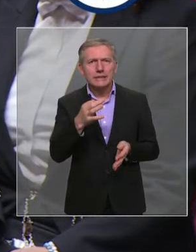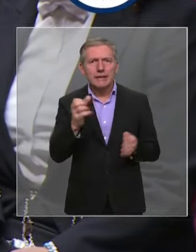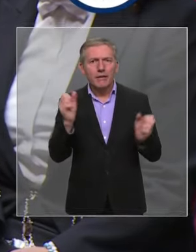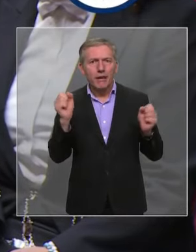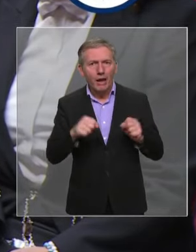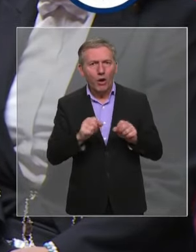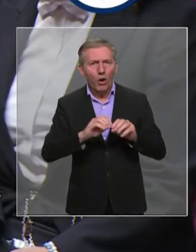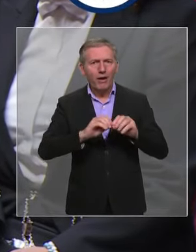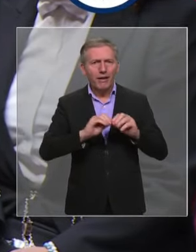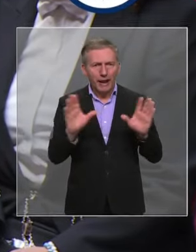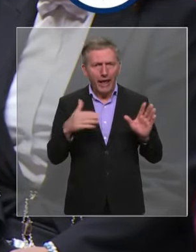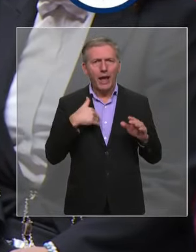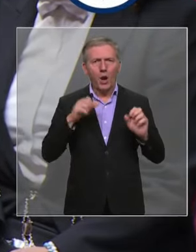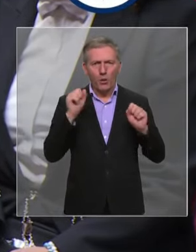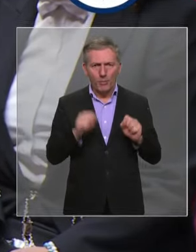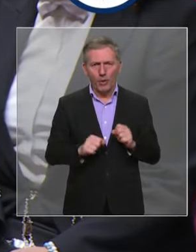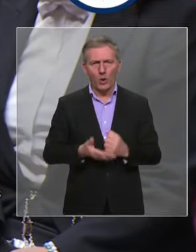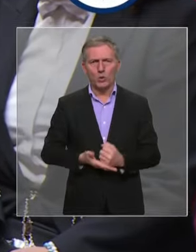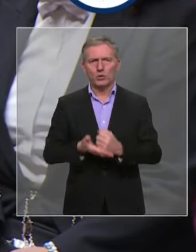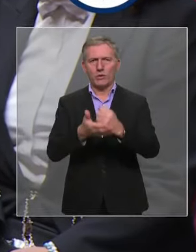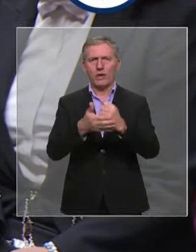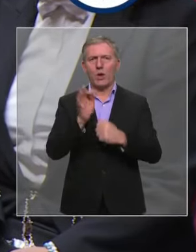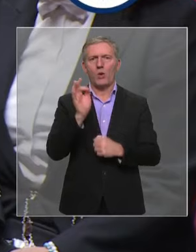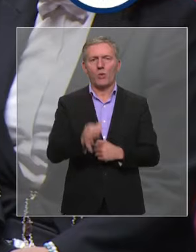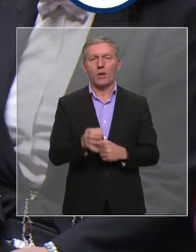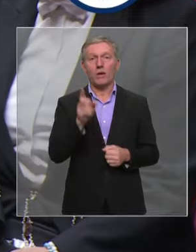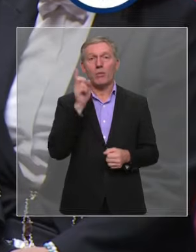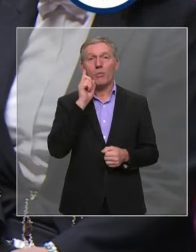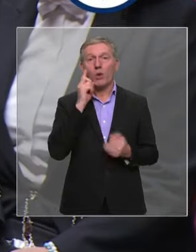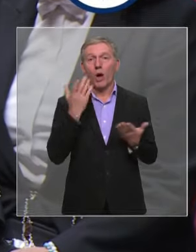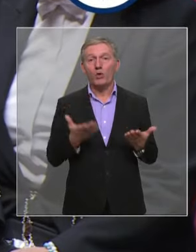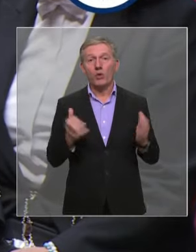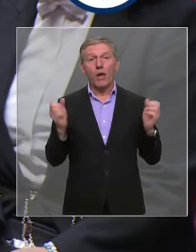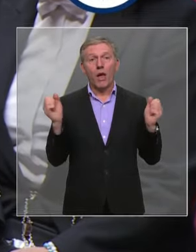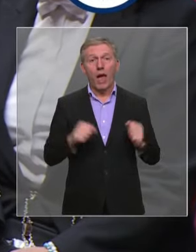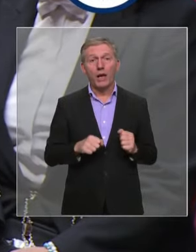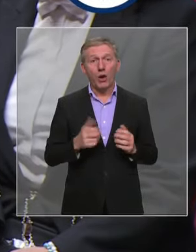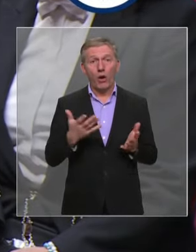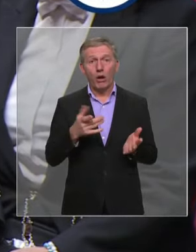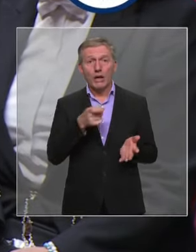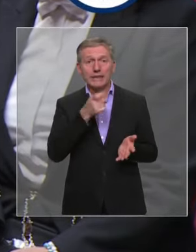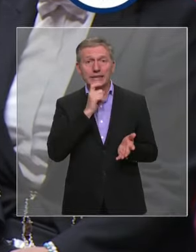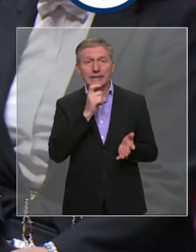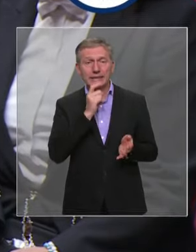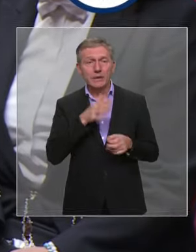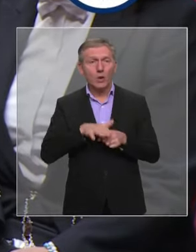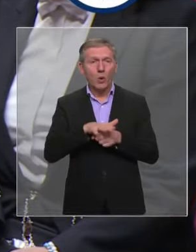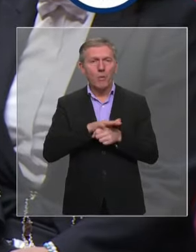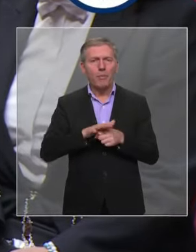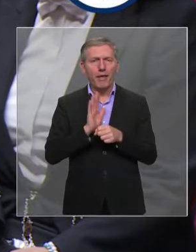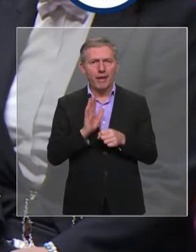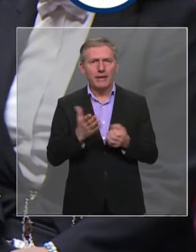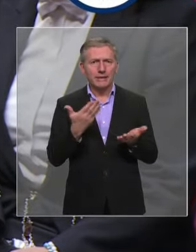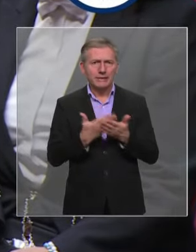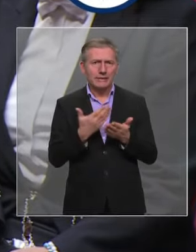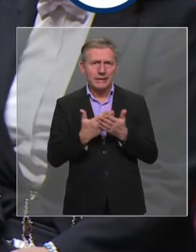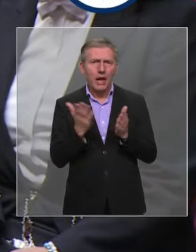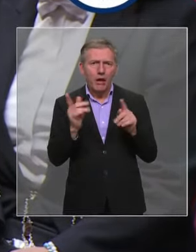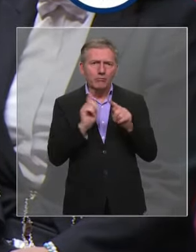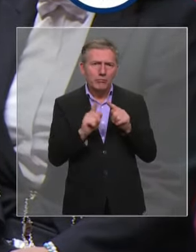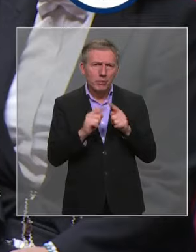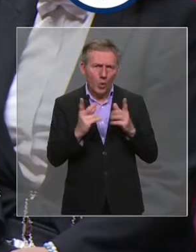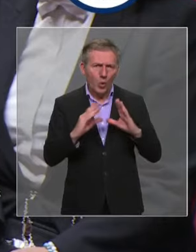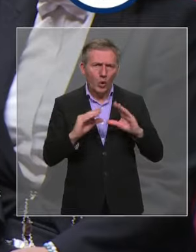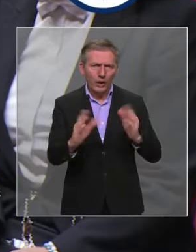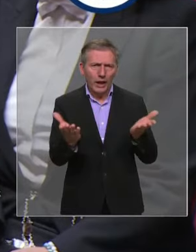clarifications, nous pourrions soutenir le texte, car aujourd'hui, l'adoption finale n'a pas encore eu lieu. Et ça aussi, c'est juste l'élément